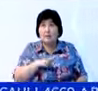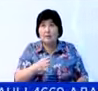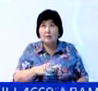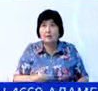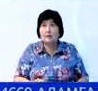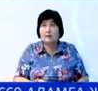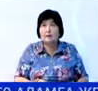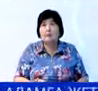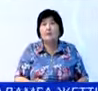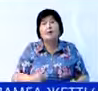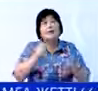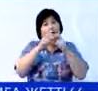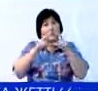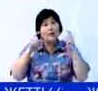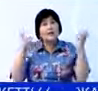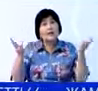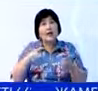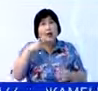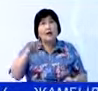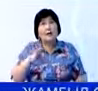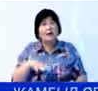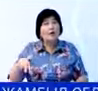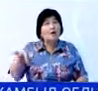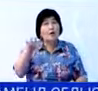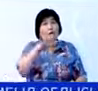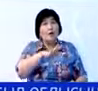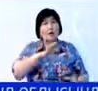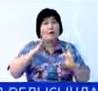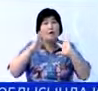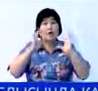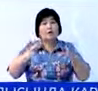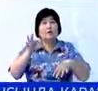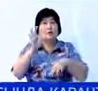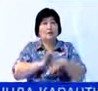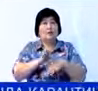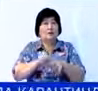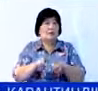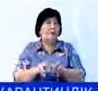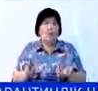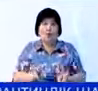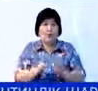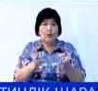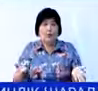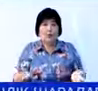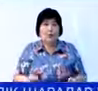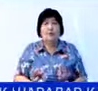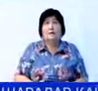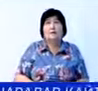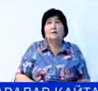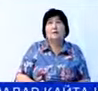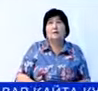шапажан, апажан, маска киіп алсаңыз. Бүткіл жер шарын шарлап жатқан от қой бұл, от. Қалтамда жүр маска, мен кесіп